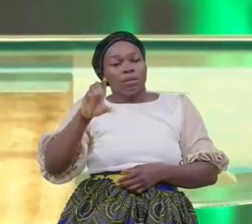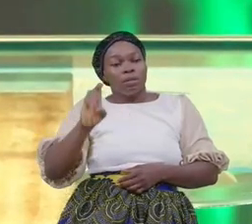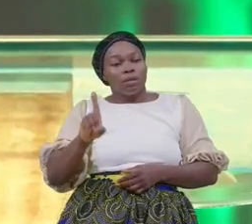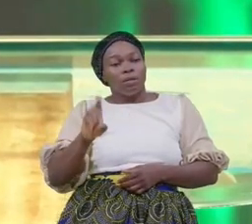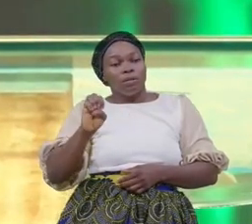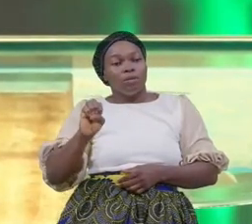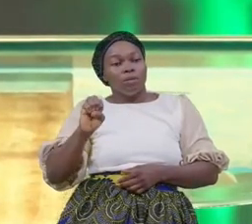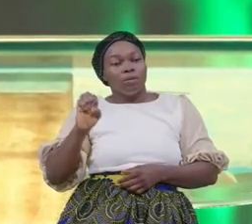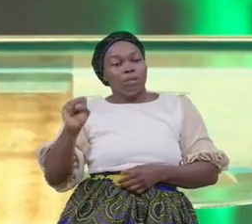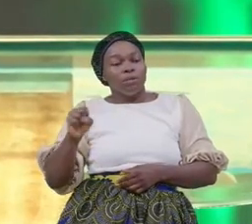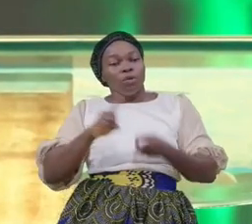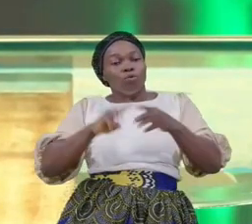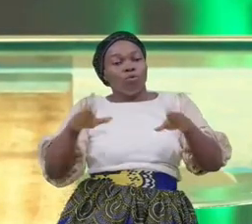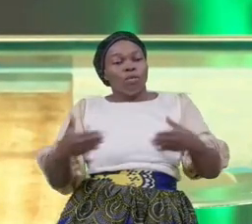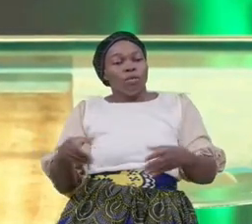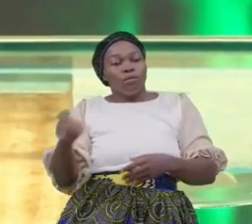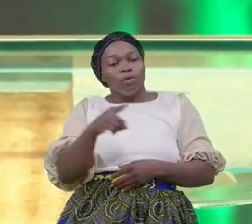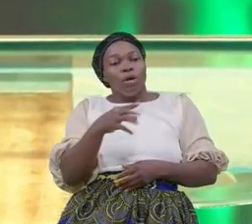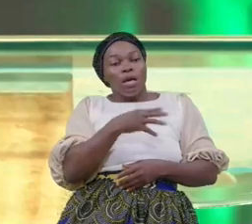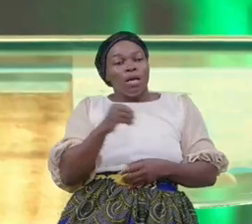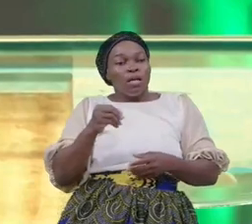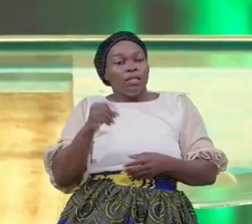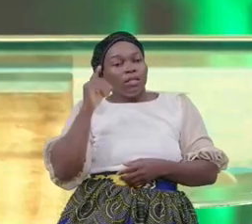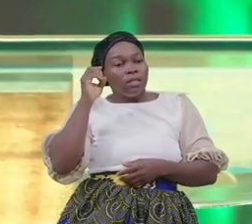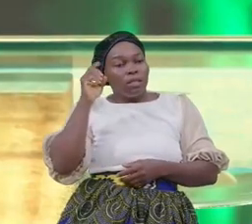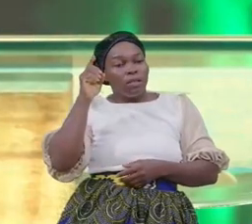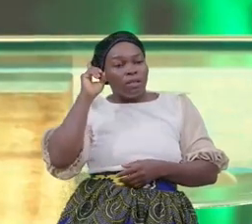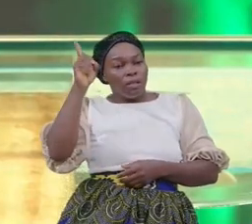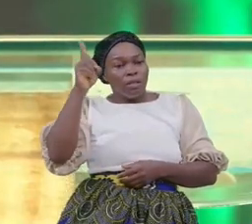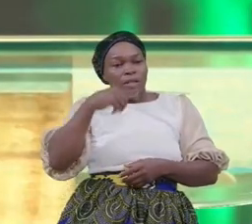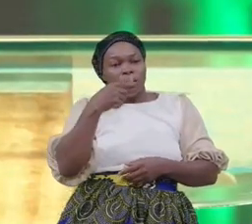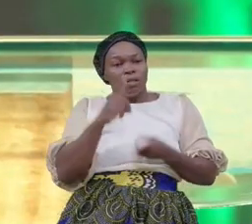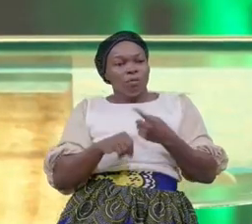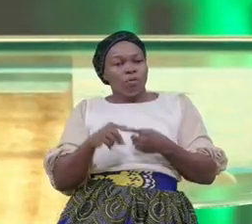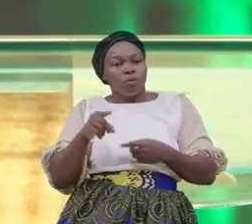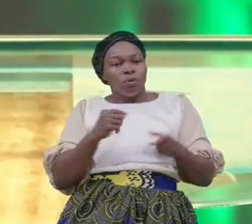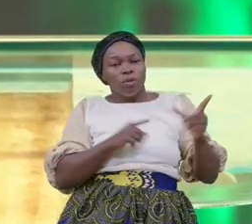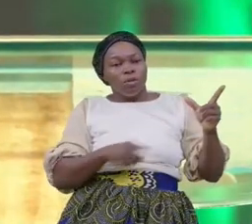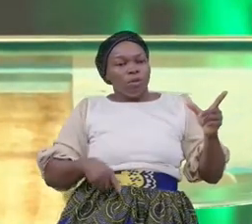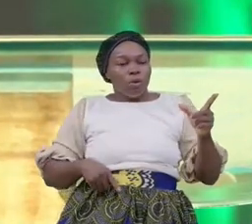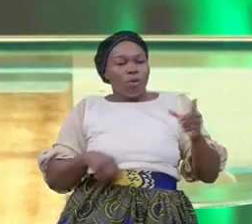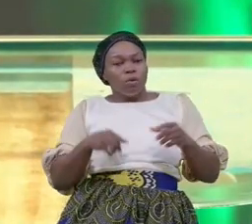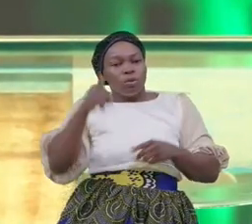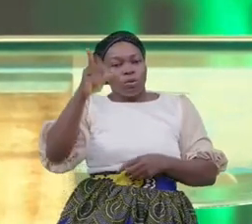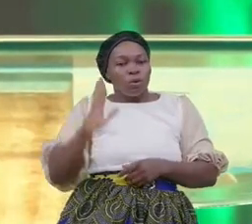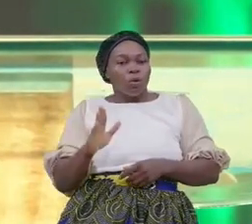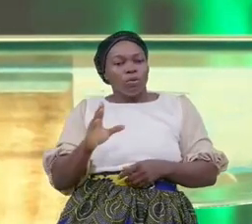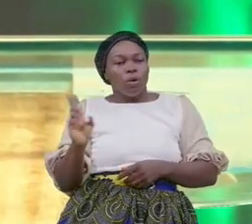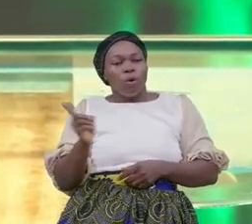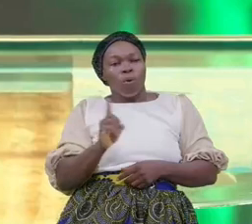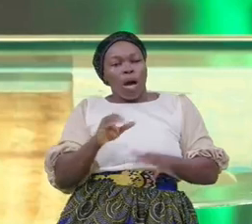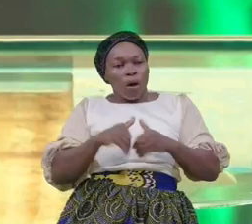Abraham répondit, Seigneur Éternel, à quoi connaîtrai-je que je le posséderai? Et l'Éternel lui dit,